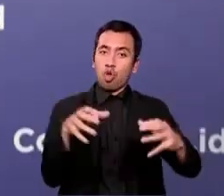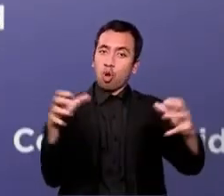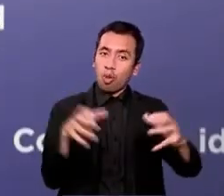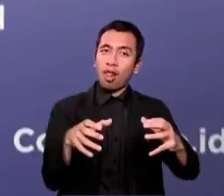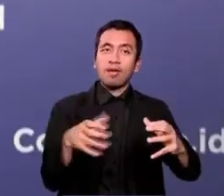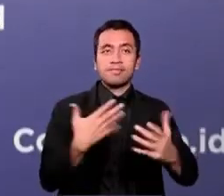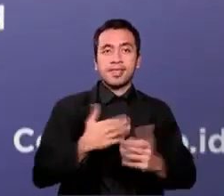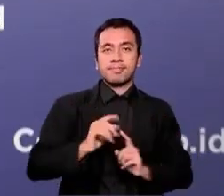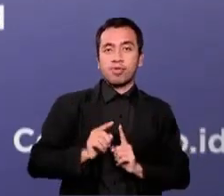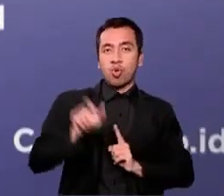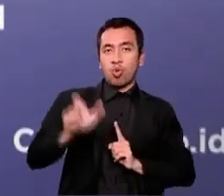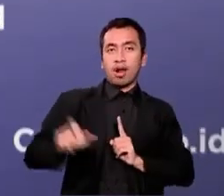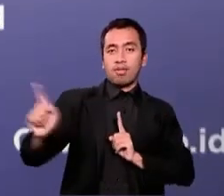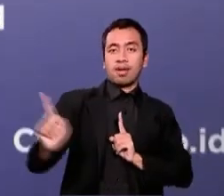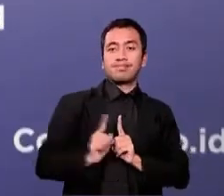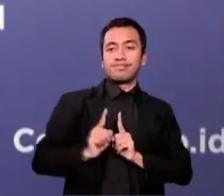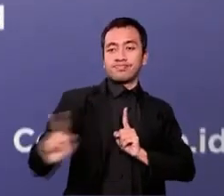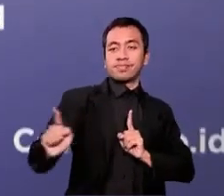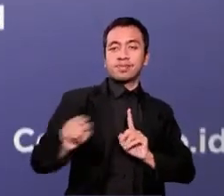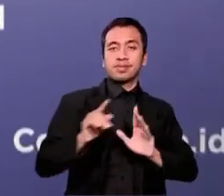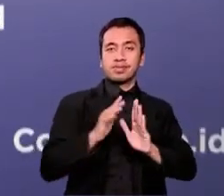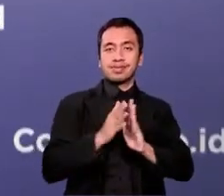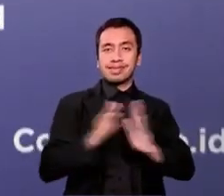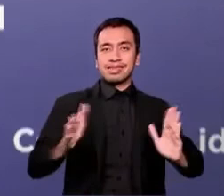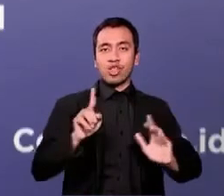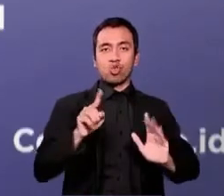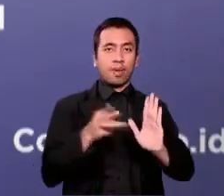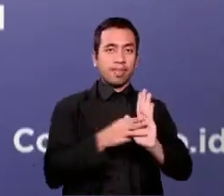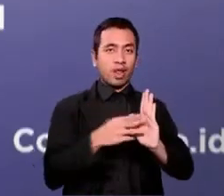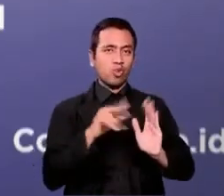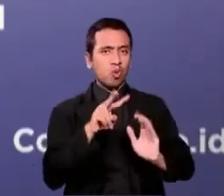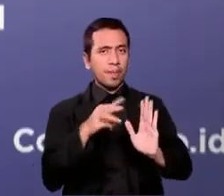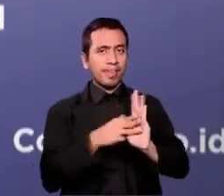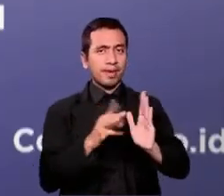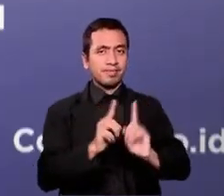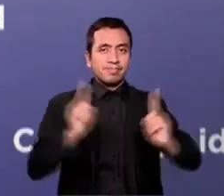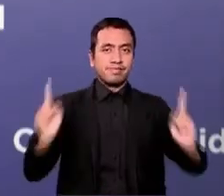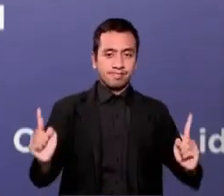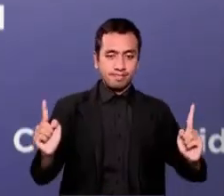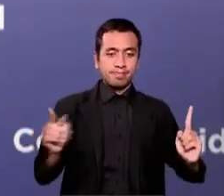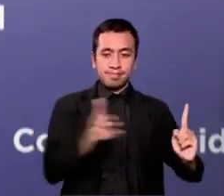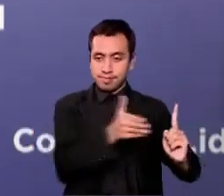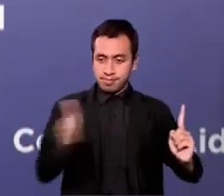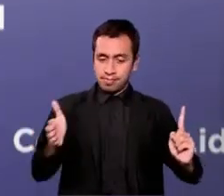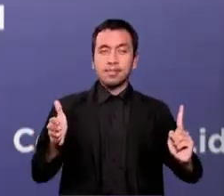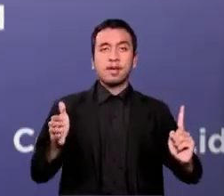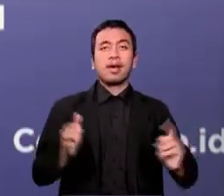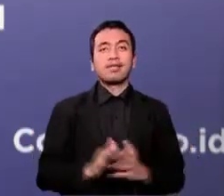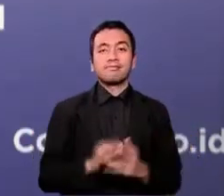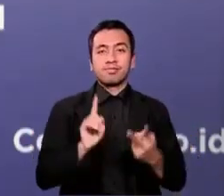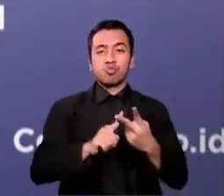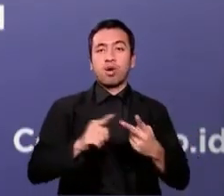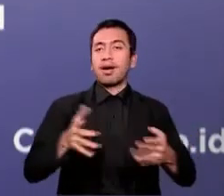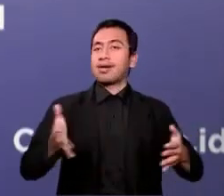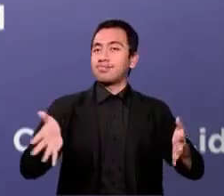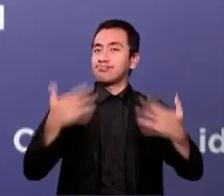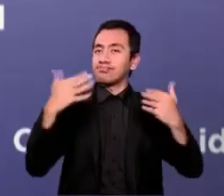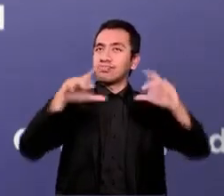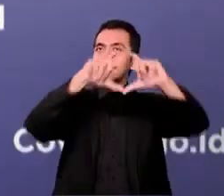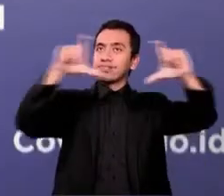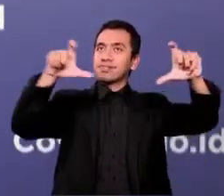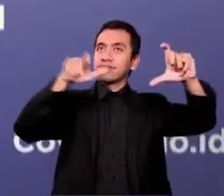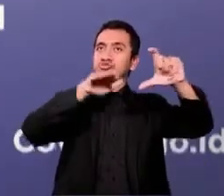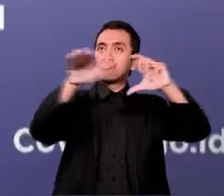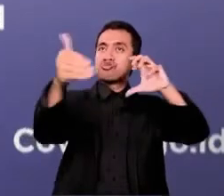minimal 1-2 meter kedua pastikan tempat kerja atau kantor kita memiliki ventilasi yang baik